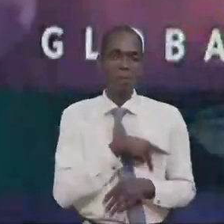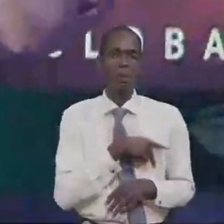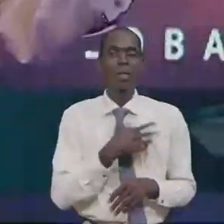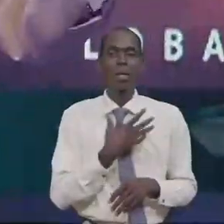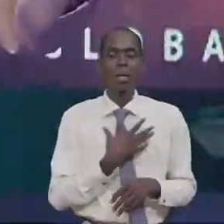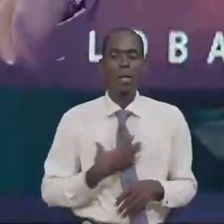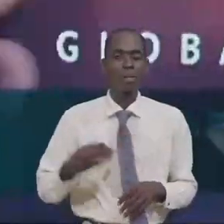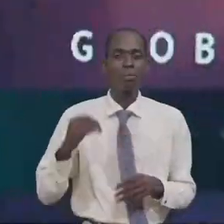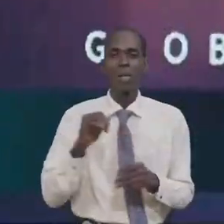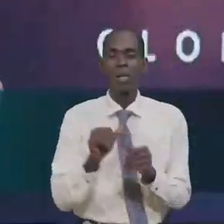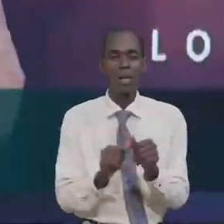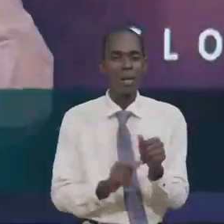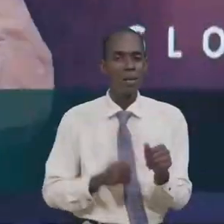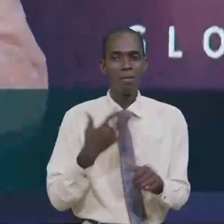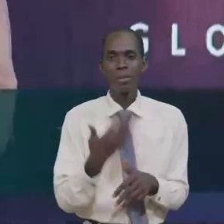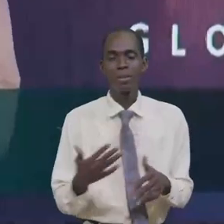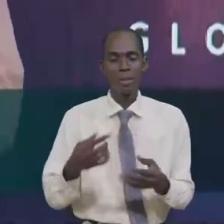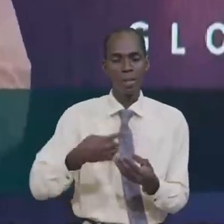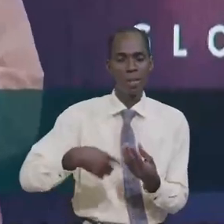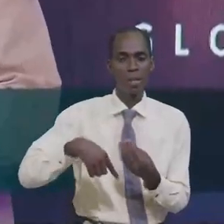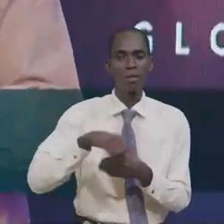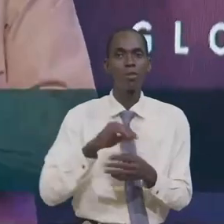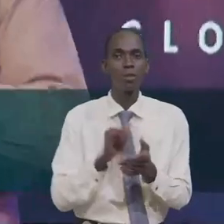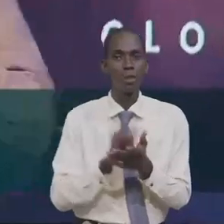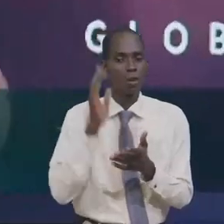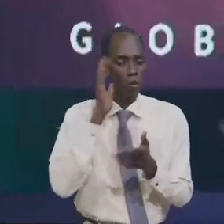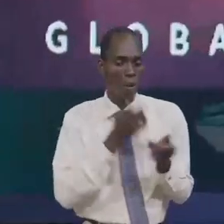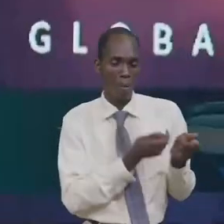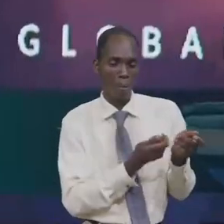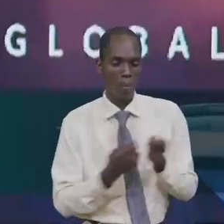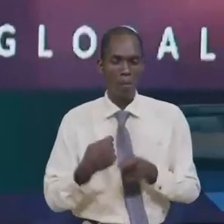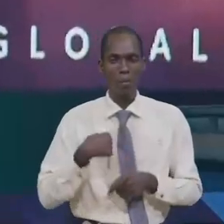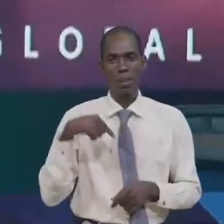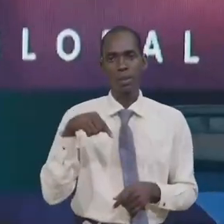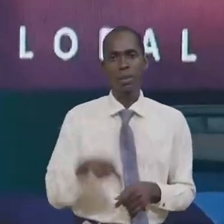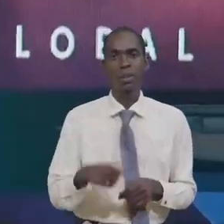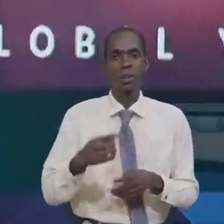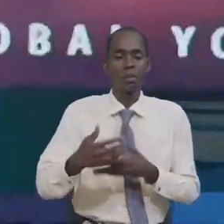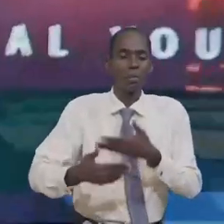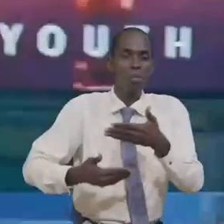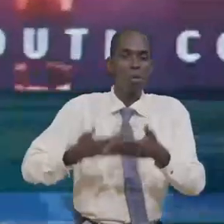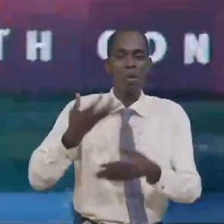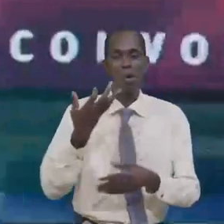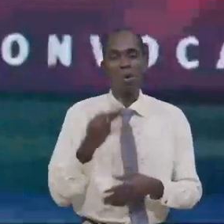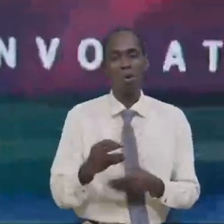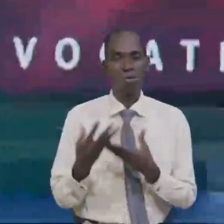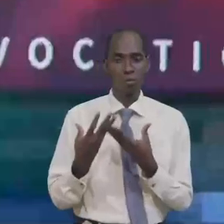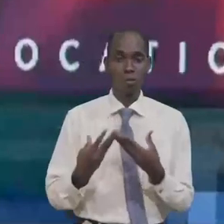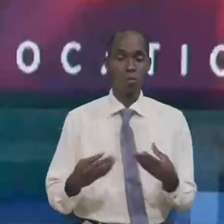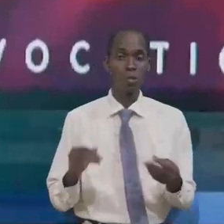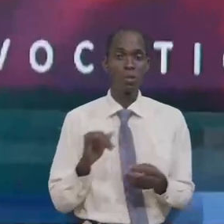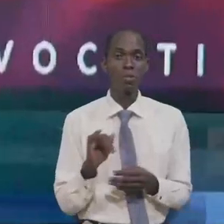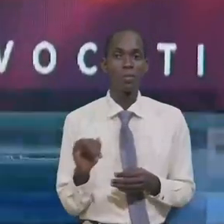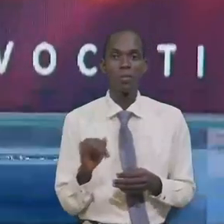modeler tout ce qui est autour de moi qui pourra me faire chuter le processus de modeler cette sixièmement c'est